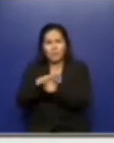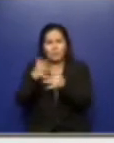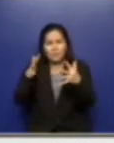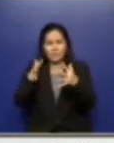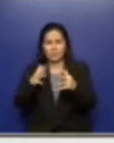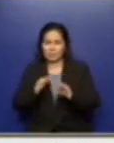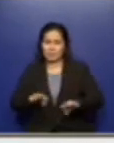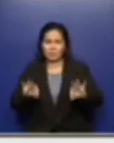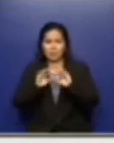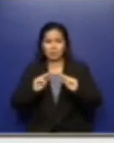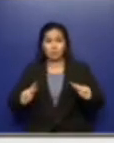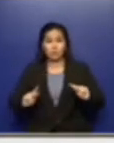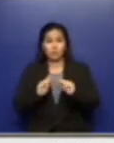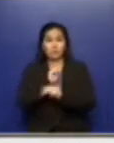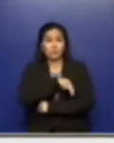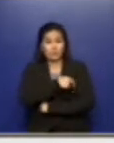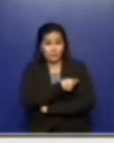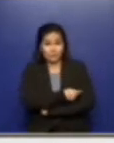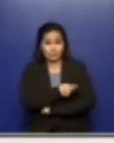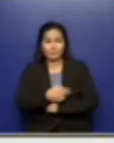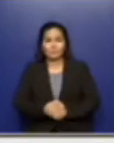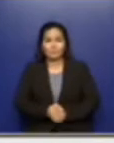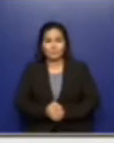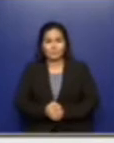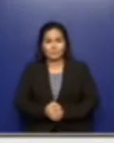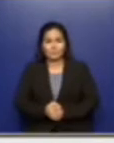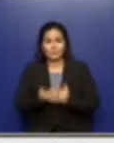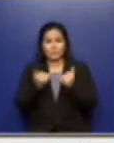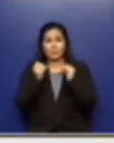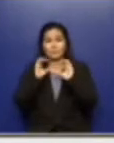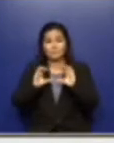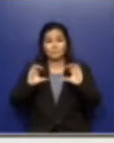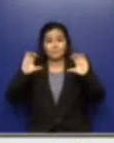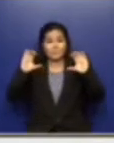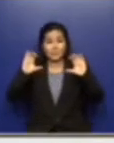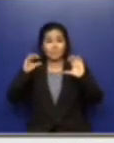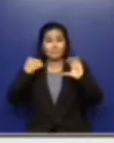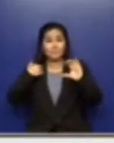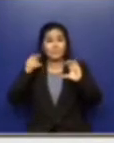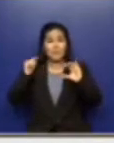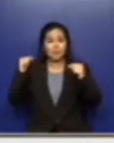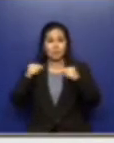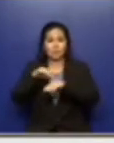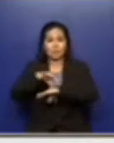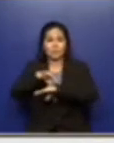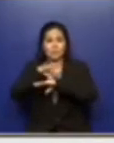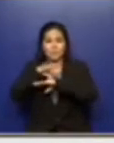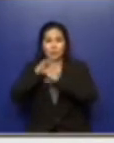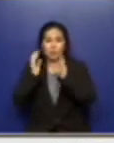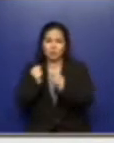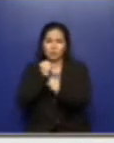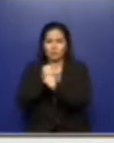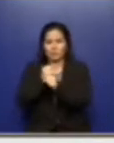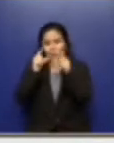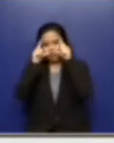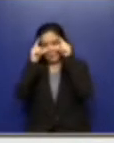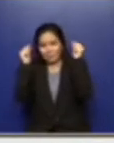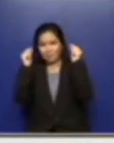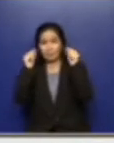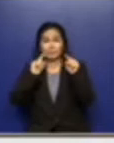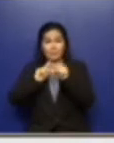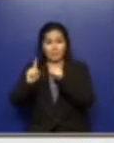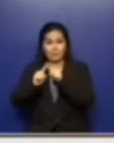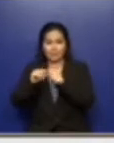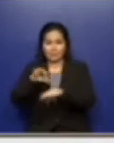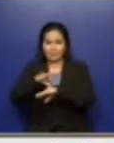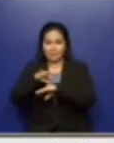สุขวันนี้ทางรัฐบาลได้บรรจุเจ้าหน้าที่พนักงานพยาบาลไปจำนวนหนึ่